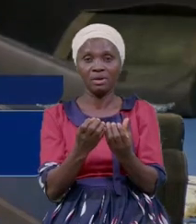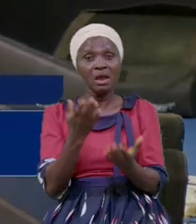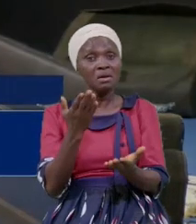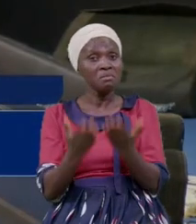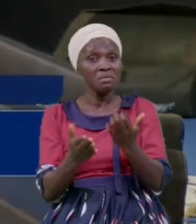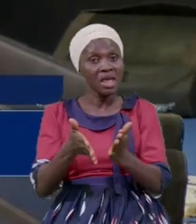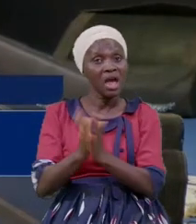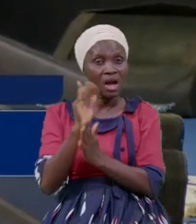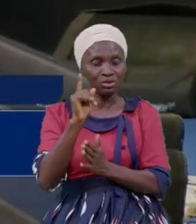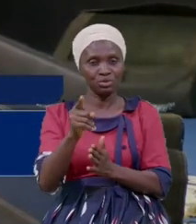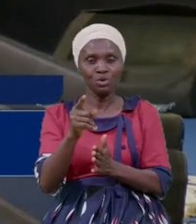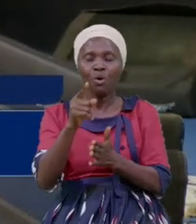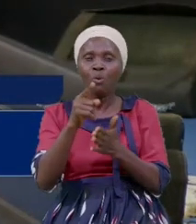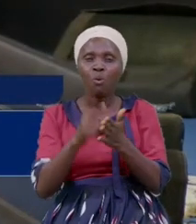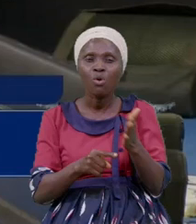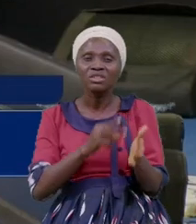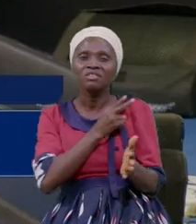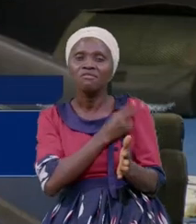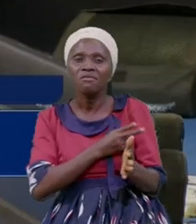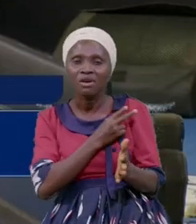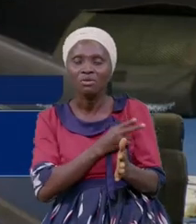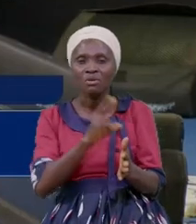poser quelle valeur